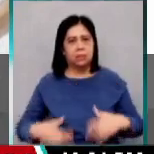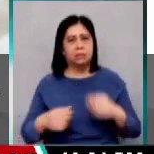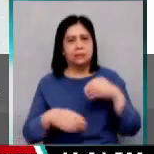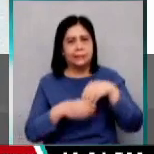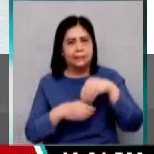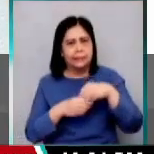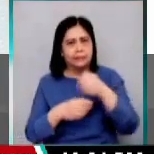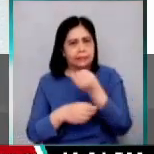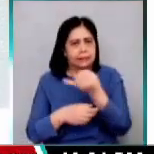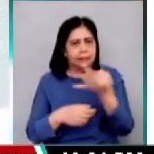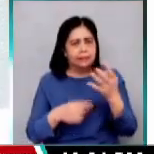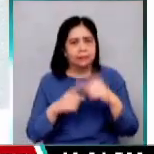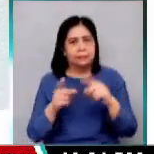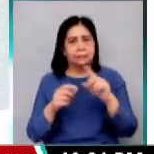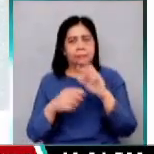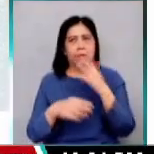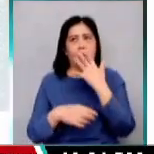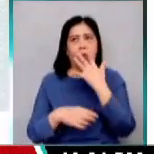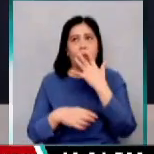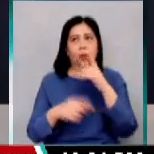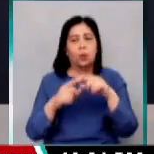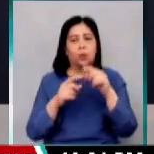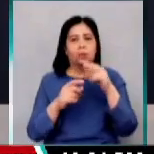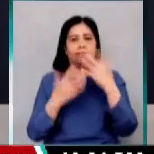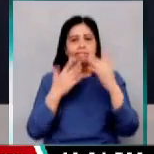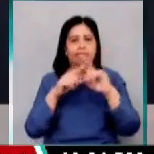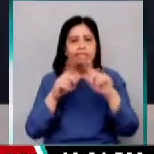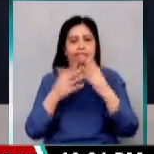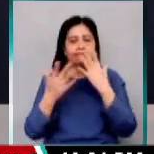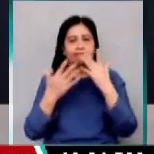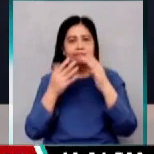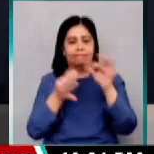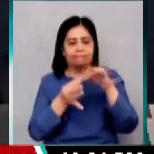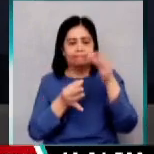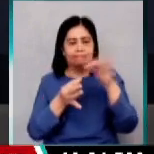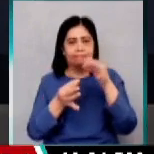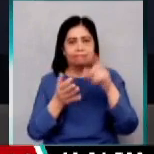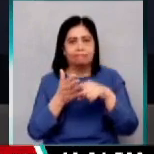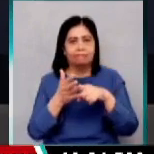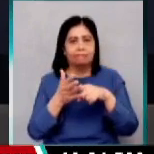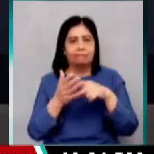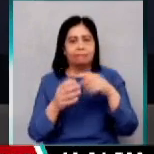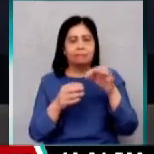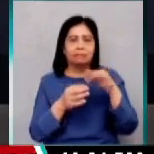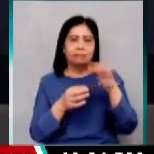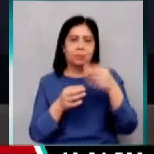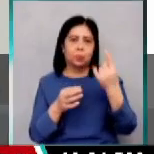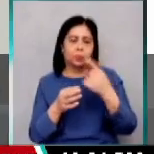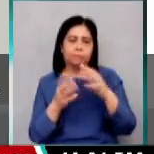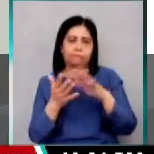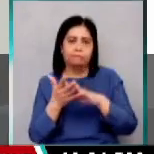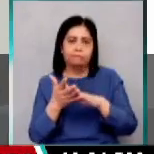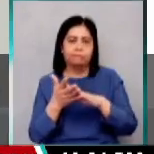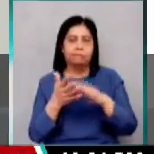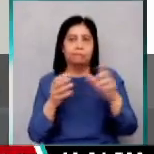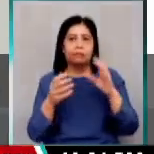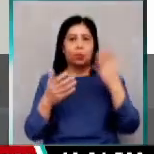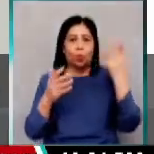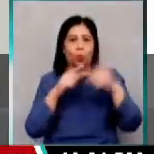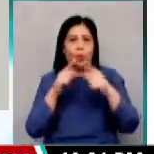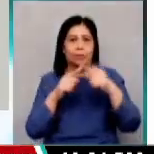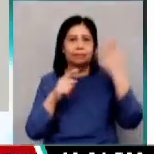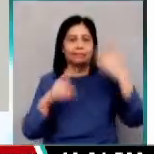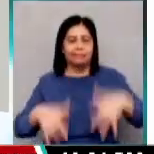colorful threads na tinahi nila habang nabubuhay pa sila. Ito namang Fear